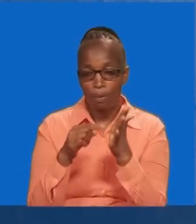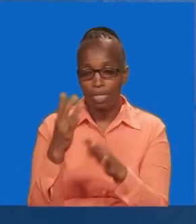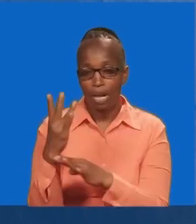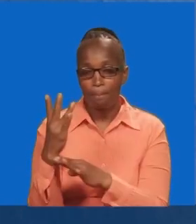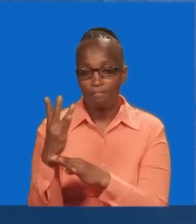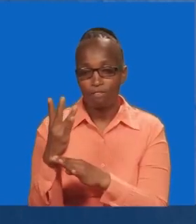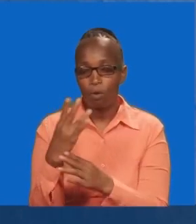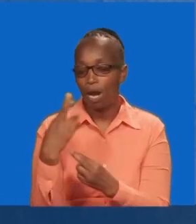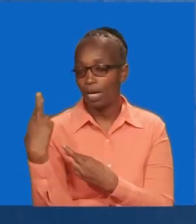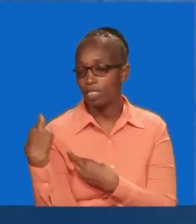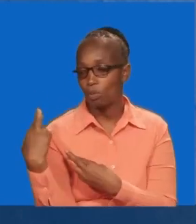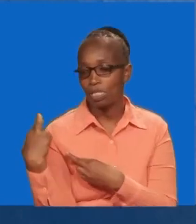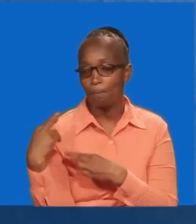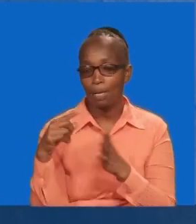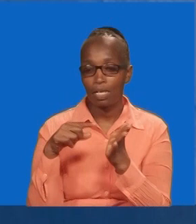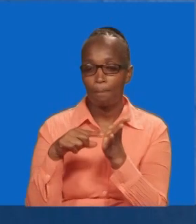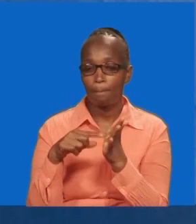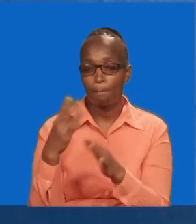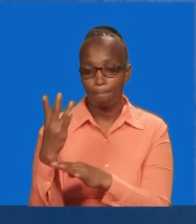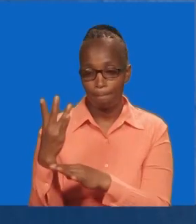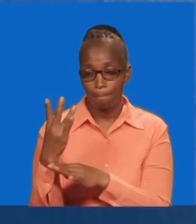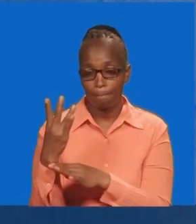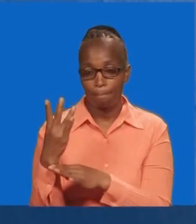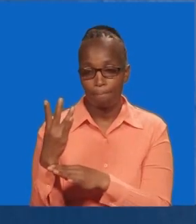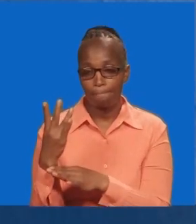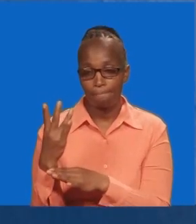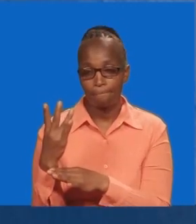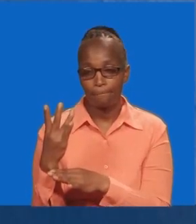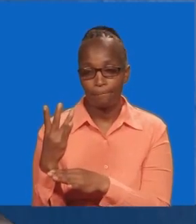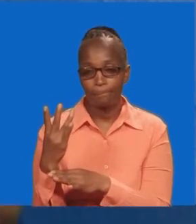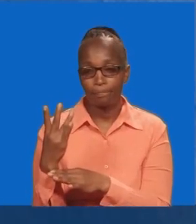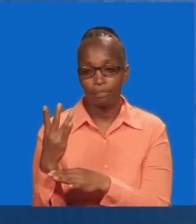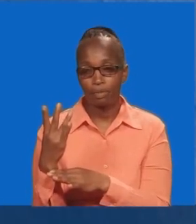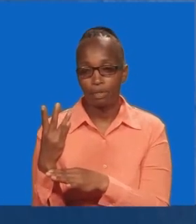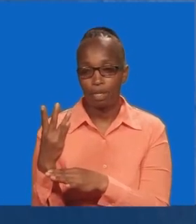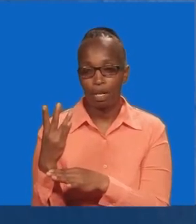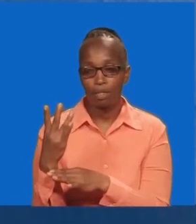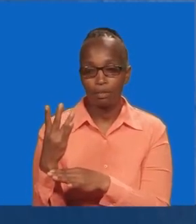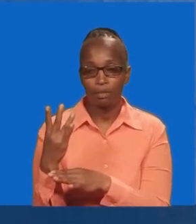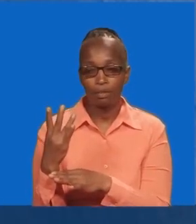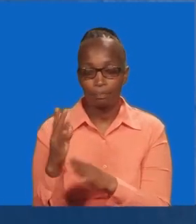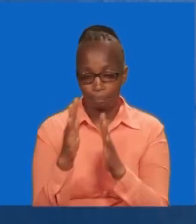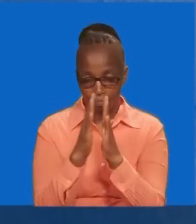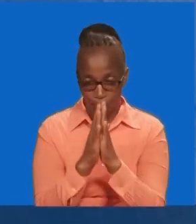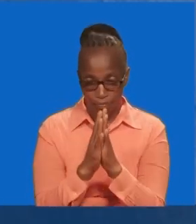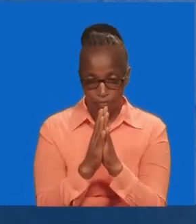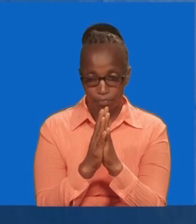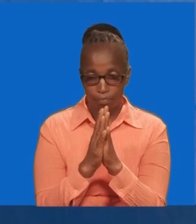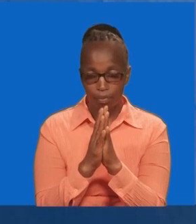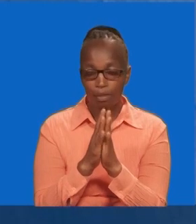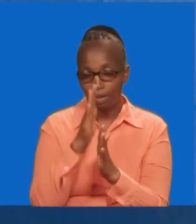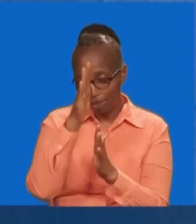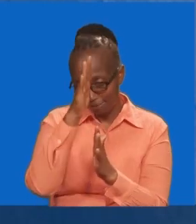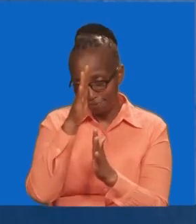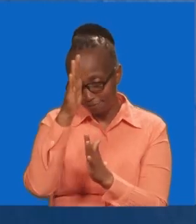nne, responsibility number 4 ama jukumu la nne. Pendo mtazamaji, na